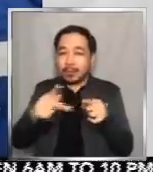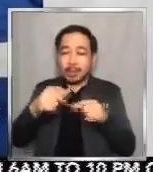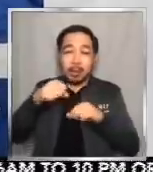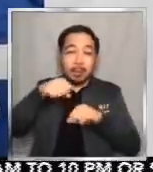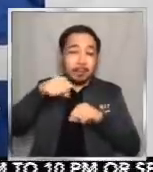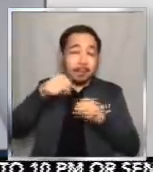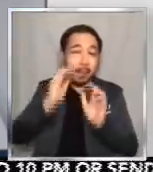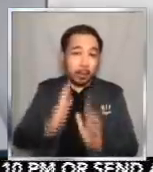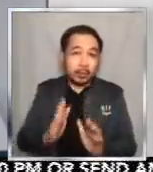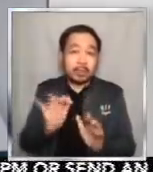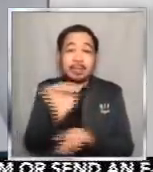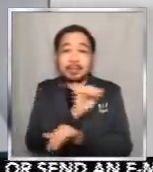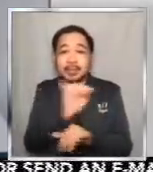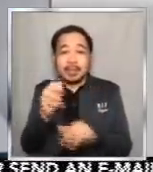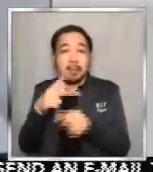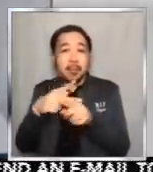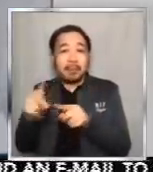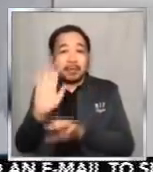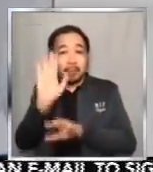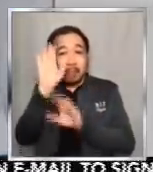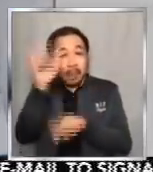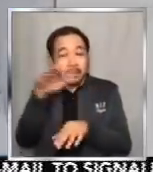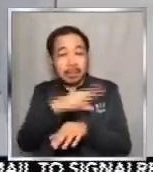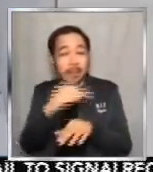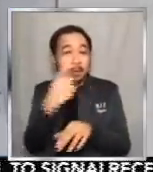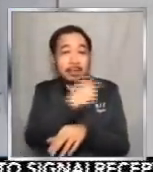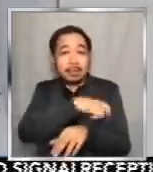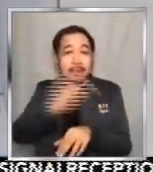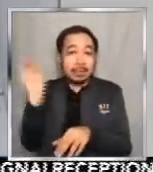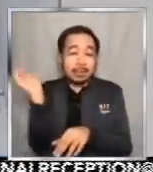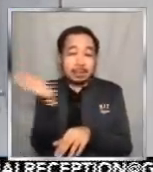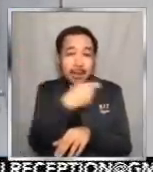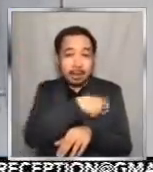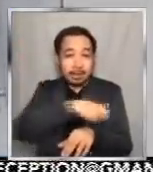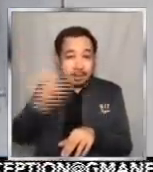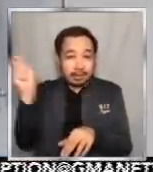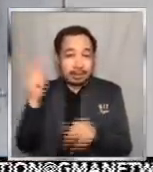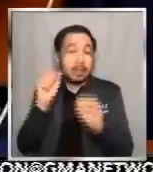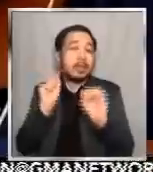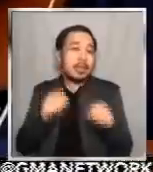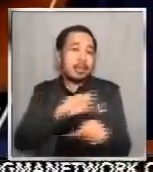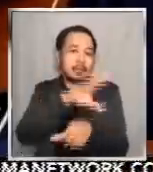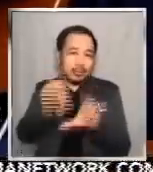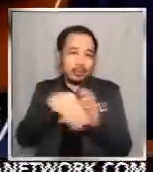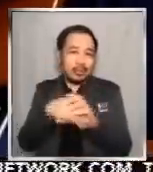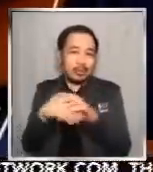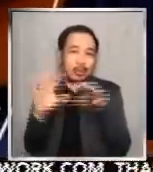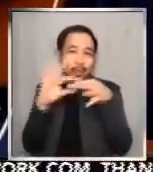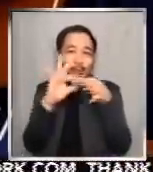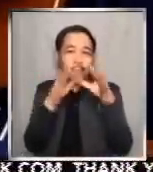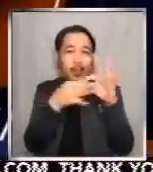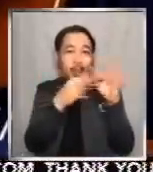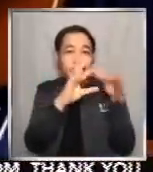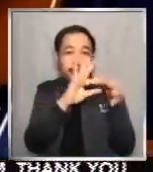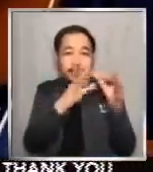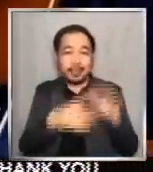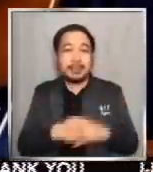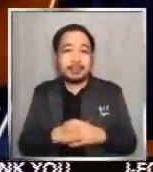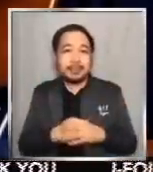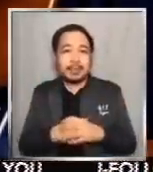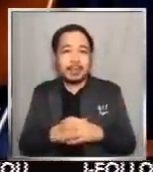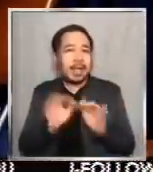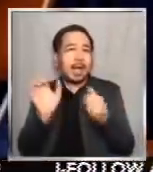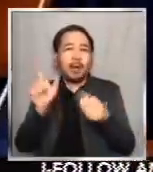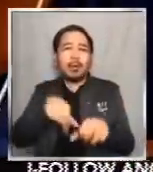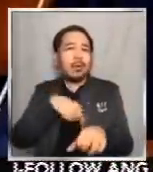ng mga professional basketball at tennis players, ay maaari nang maglaro sa Olympics. Gano'ng katagal o gano'ng kabilis mong